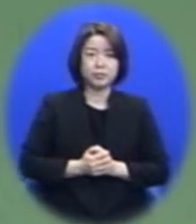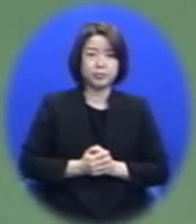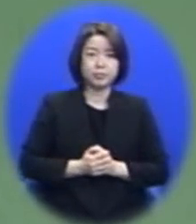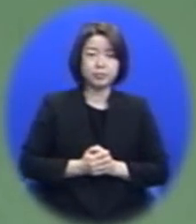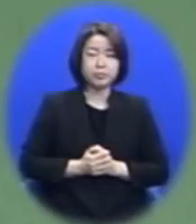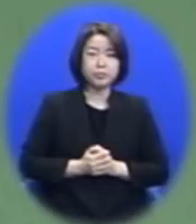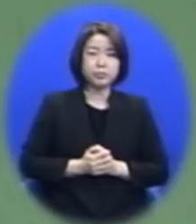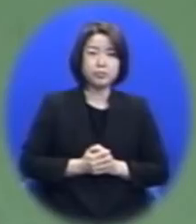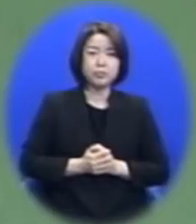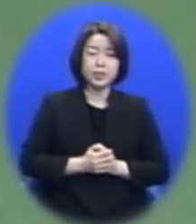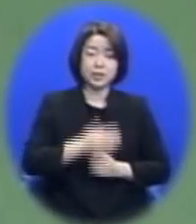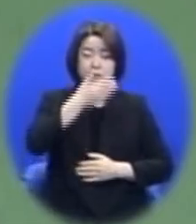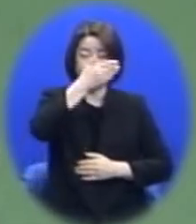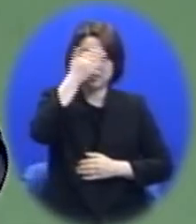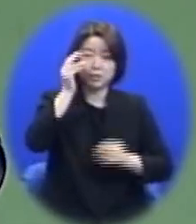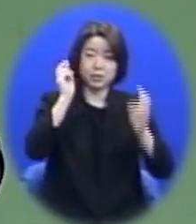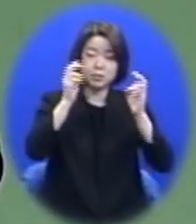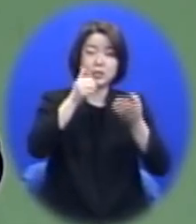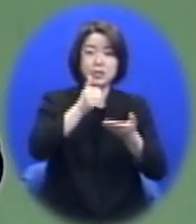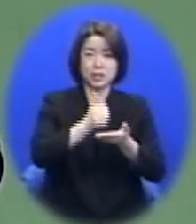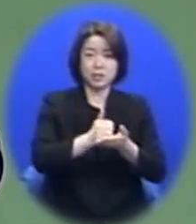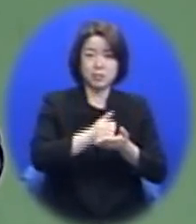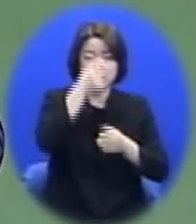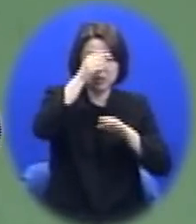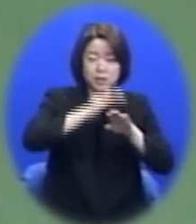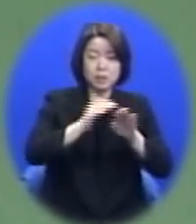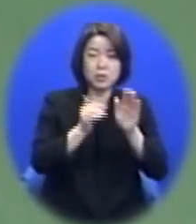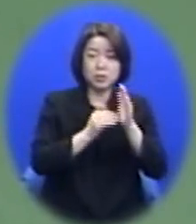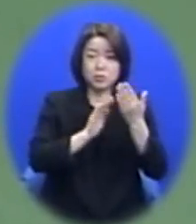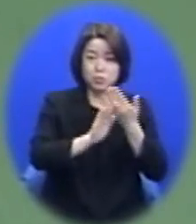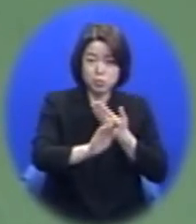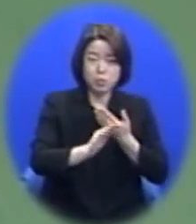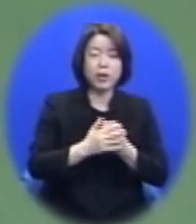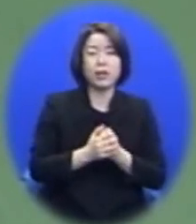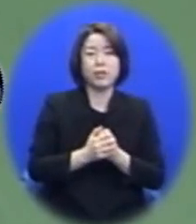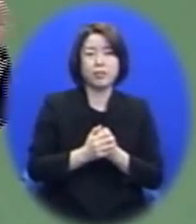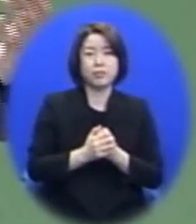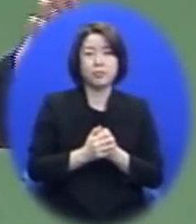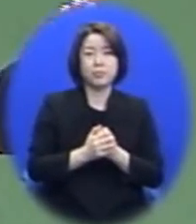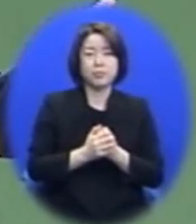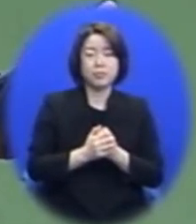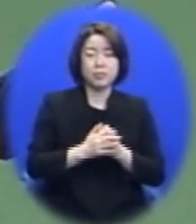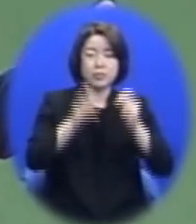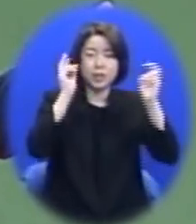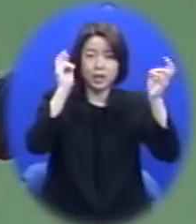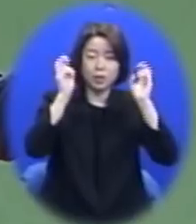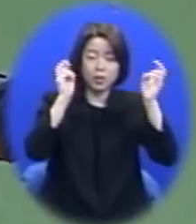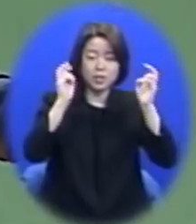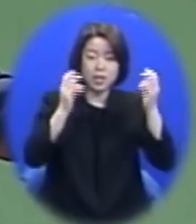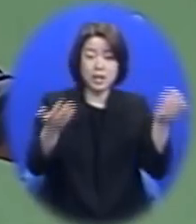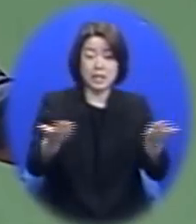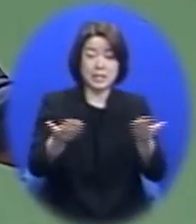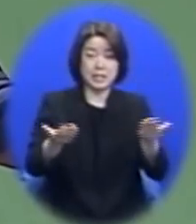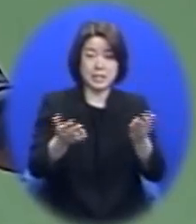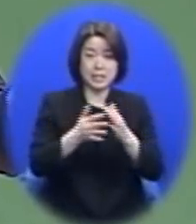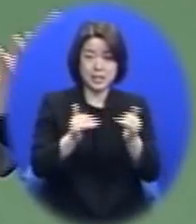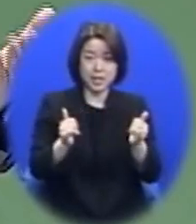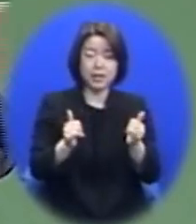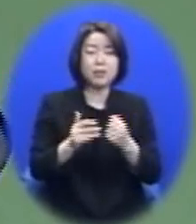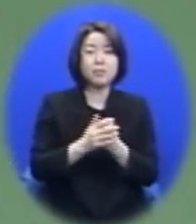그분이 예배가 끝나고 그 회사에 있는 직원들 그리고